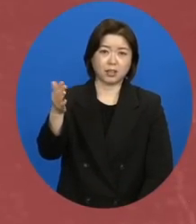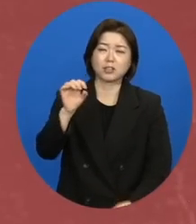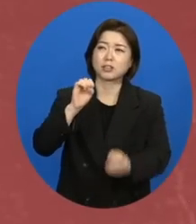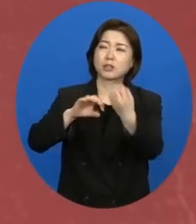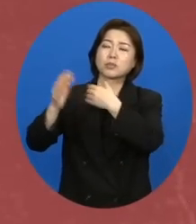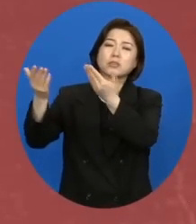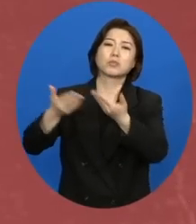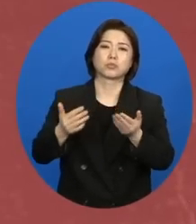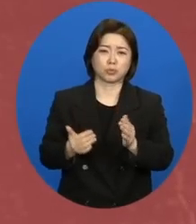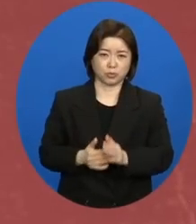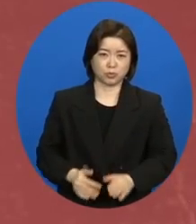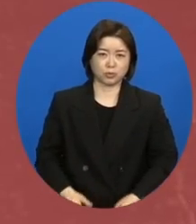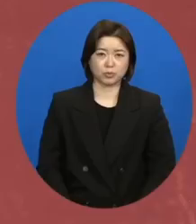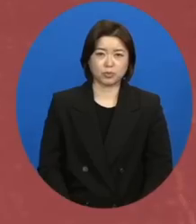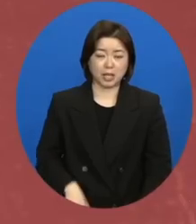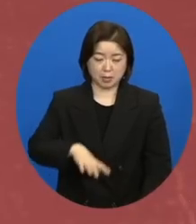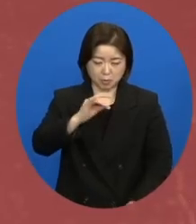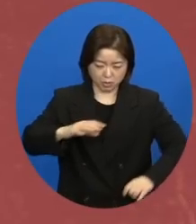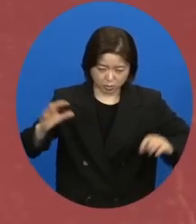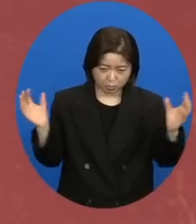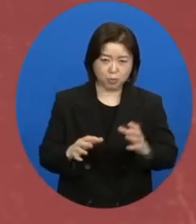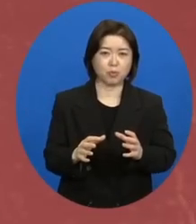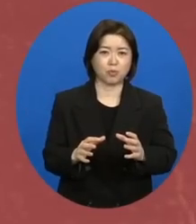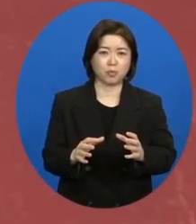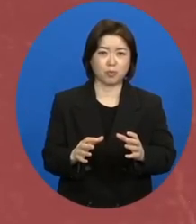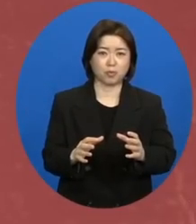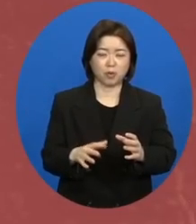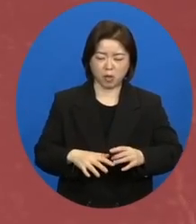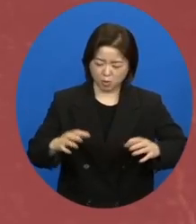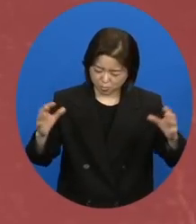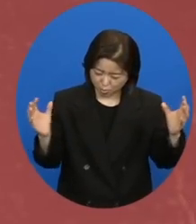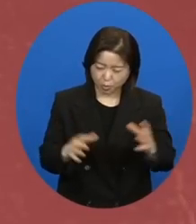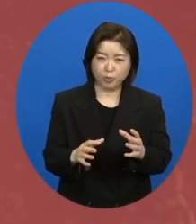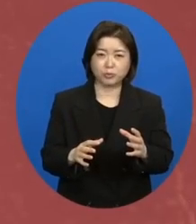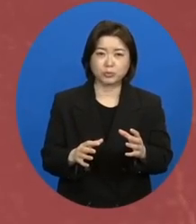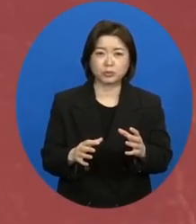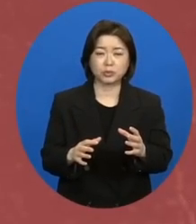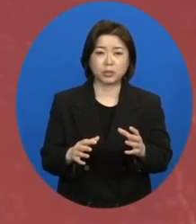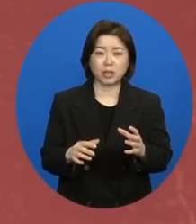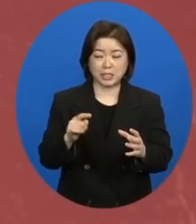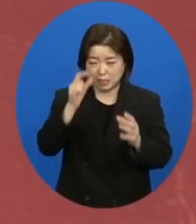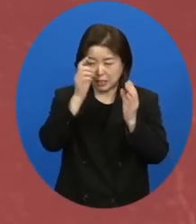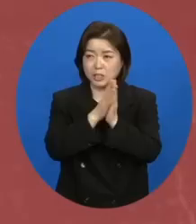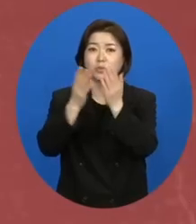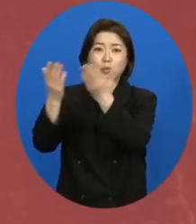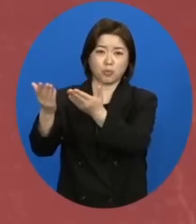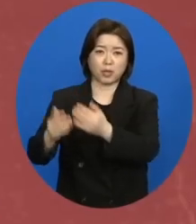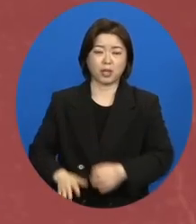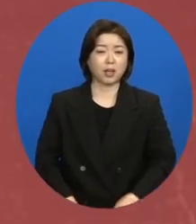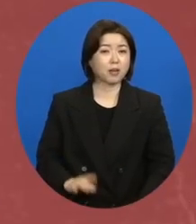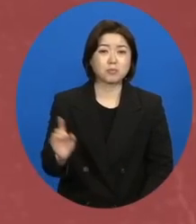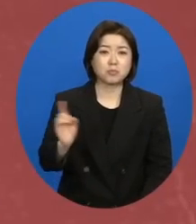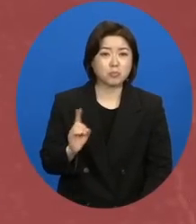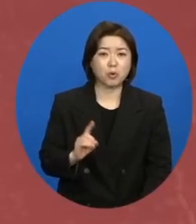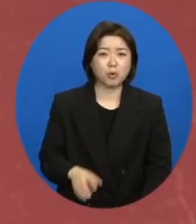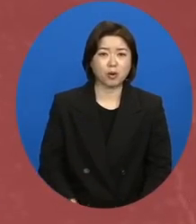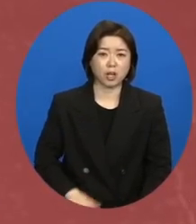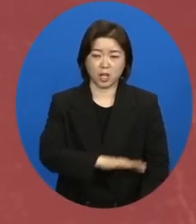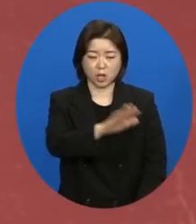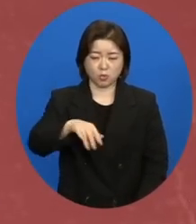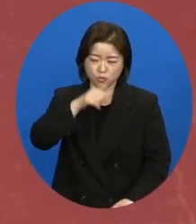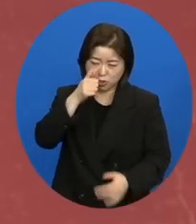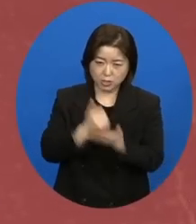응답한다고. 일단 모이자고. 모여서 너희를 위해서 기도할게. 뭘 기도하느냐? 우리의